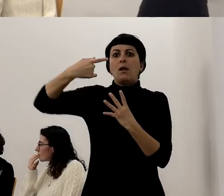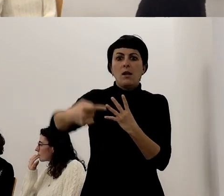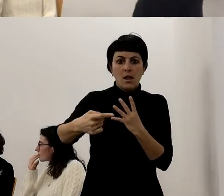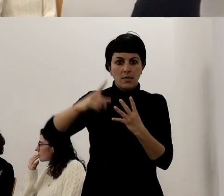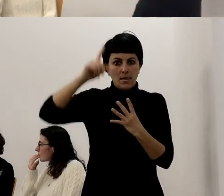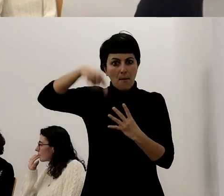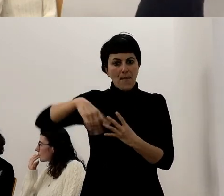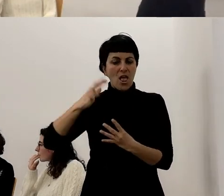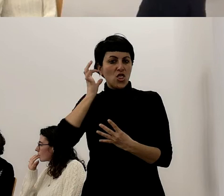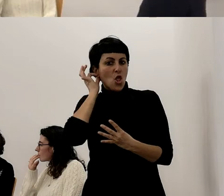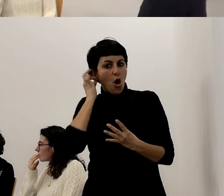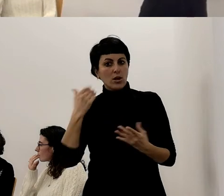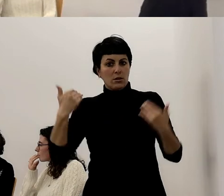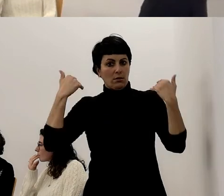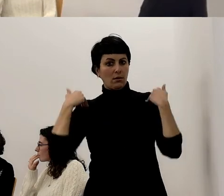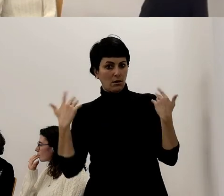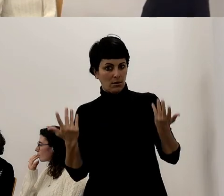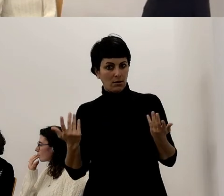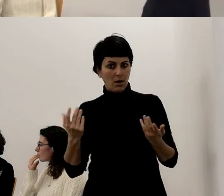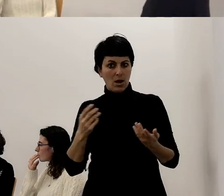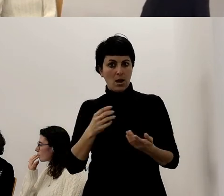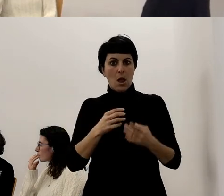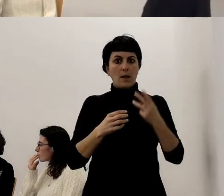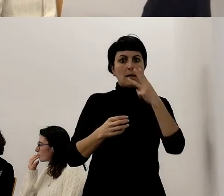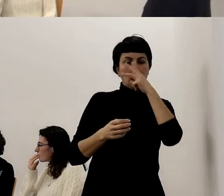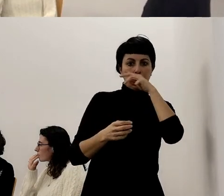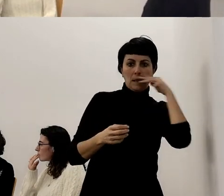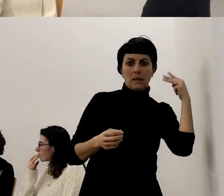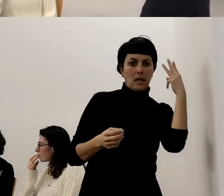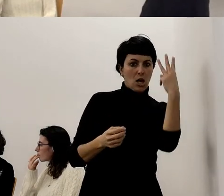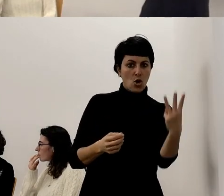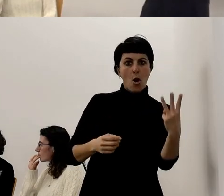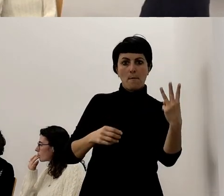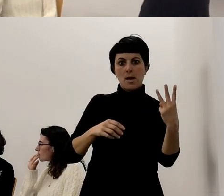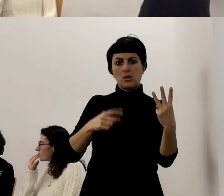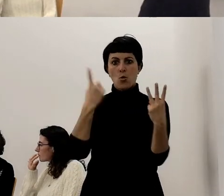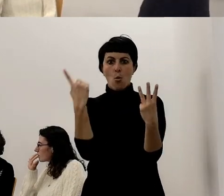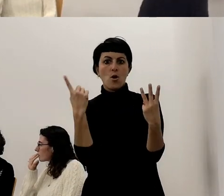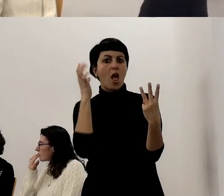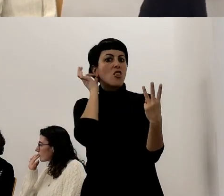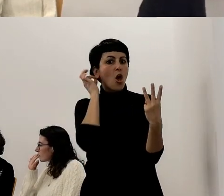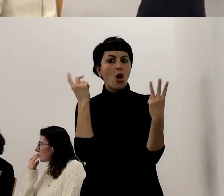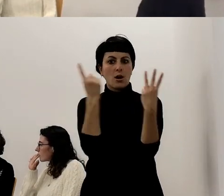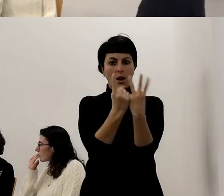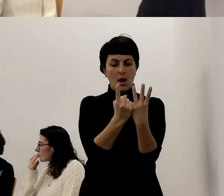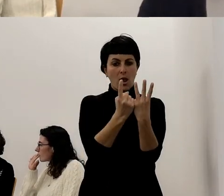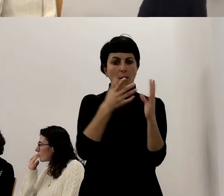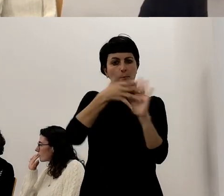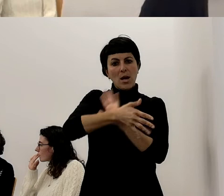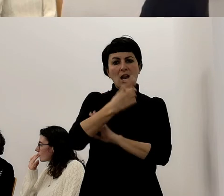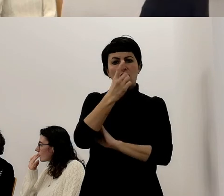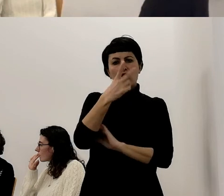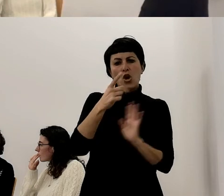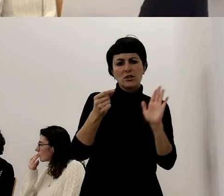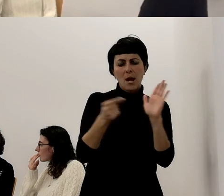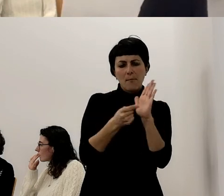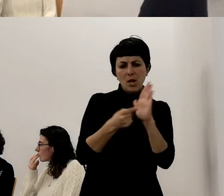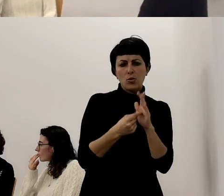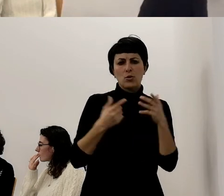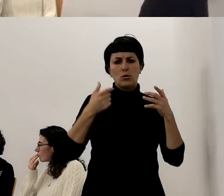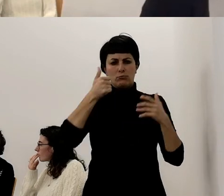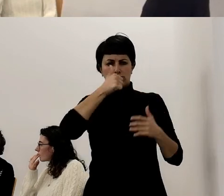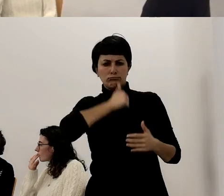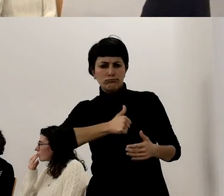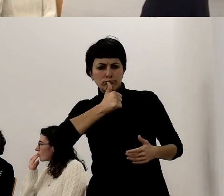trobada o la següent festa major poden fer tres homes i una dona? Perquè s'han d'aguantar 12 minuts ballant sota un gegant? Doncs potser una dona també